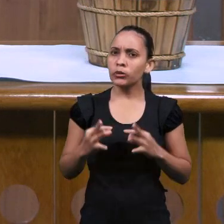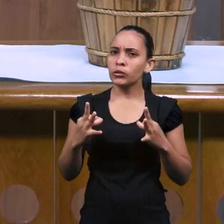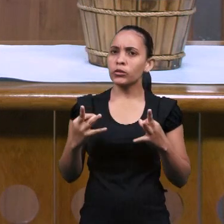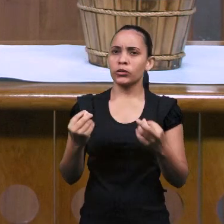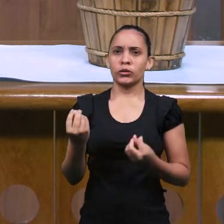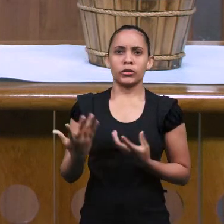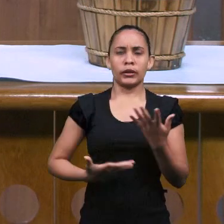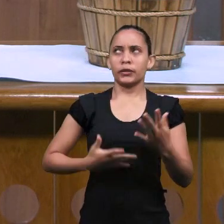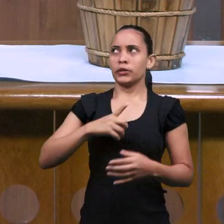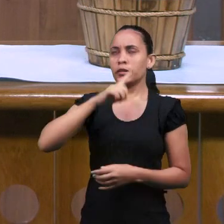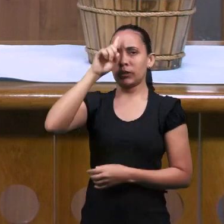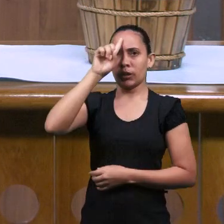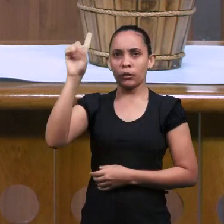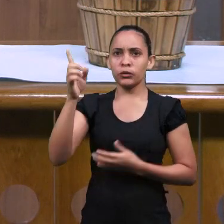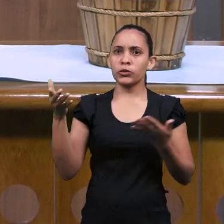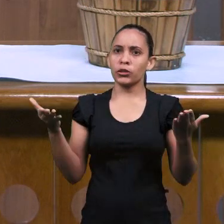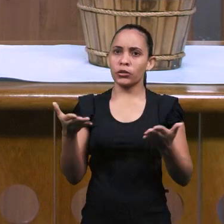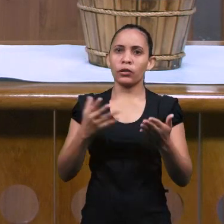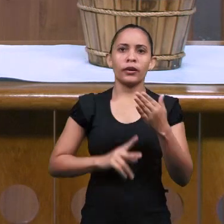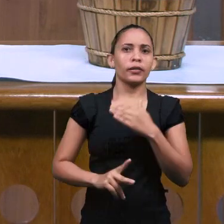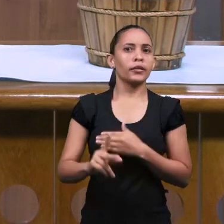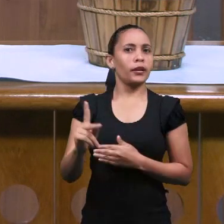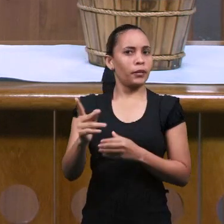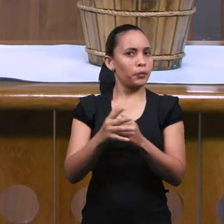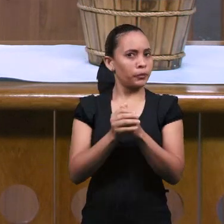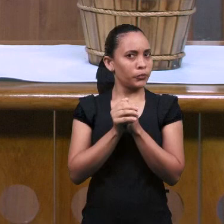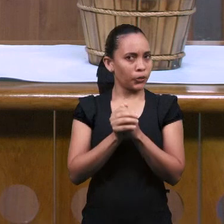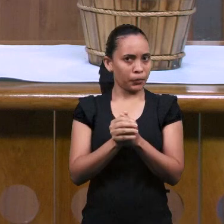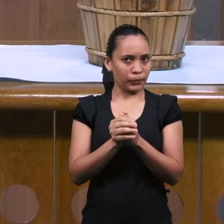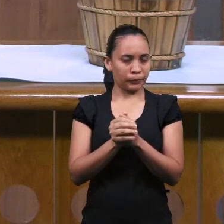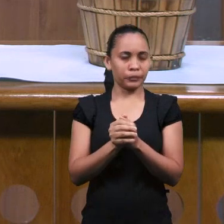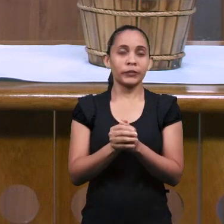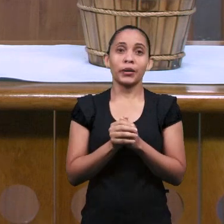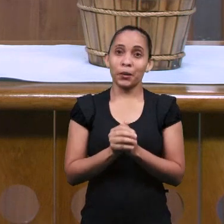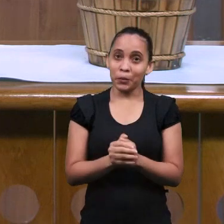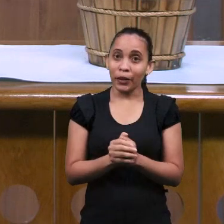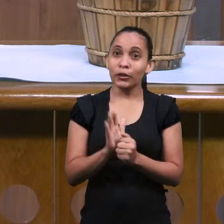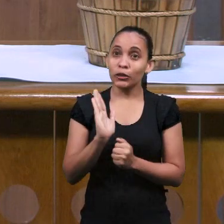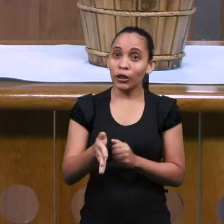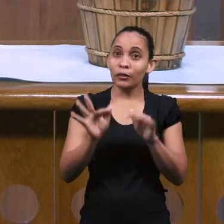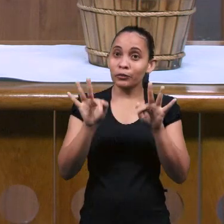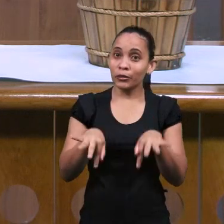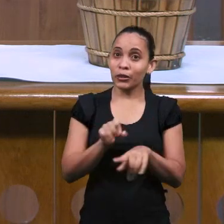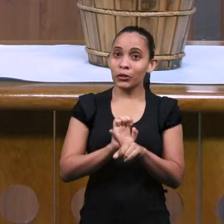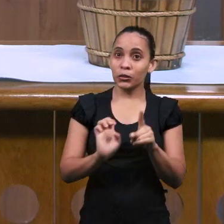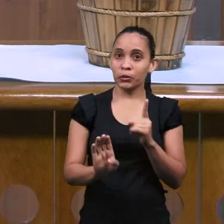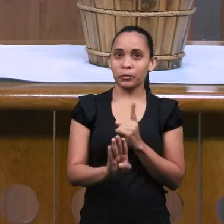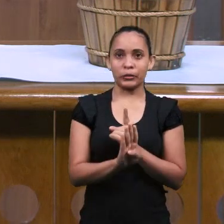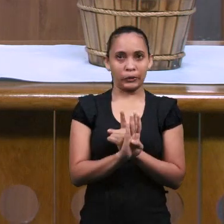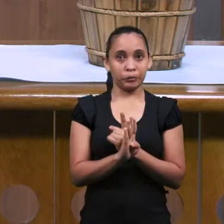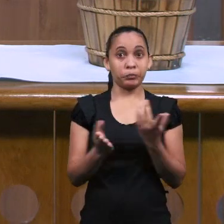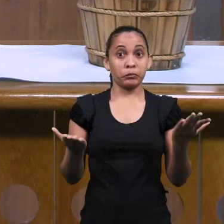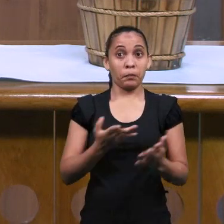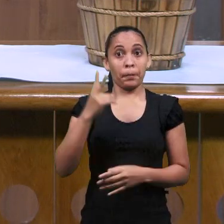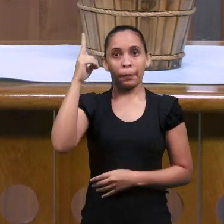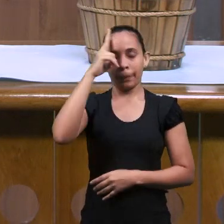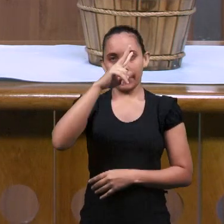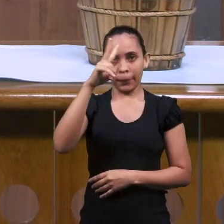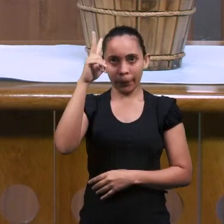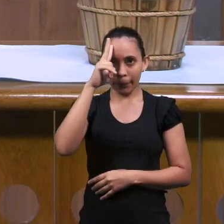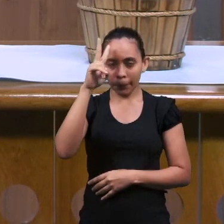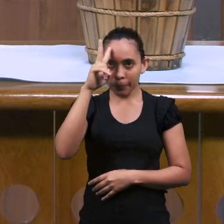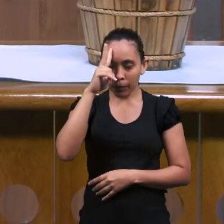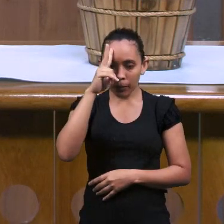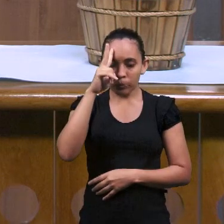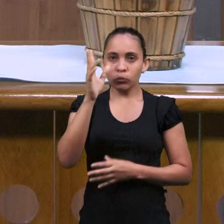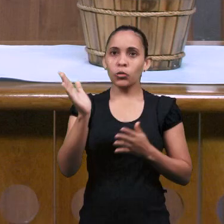et sur le peuple de Dieu depuis maintenant et pour toujours. Amen. Amen, mes frères. C'est fini cette école biblique dominicale. Nous rappelons de toute la